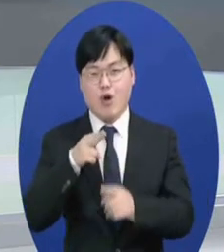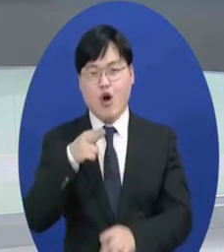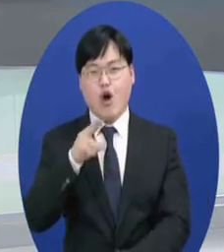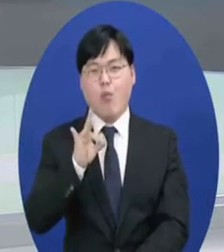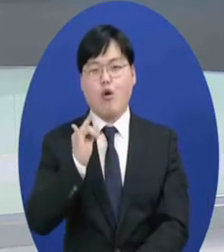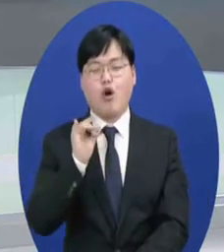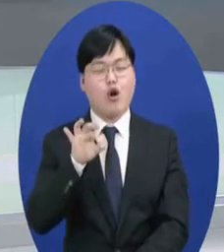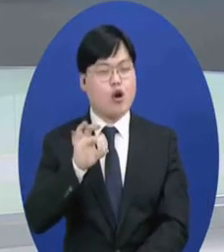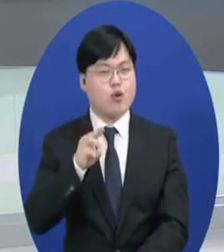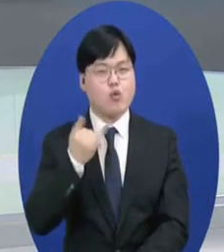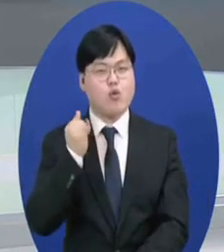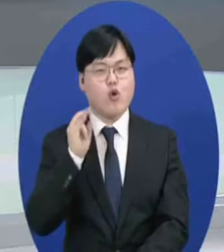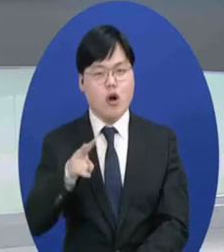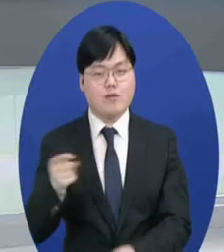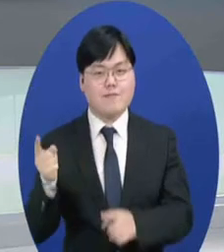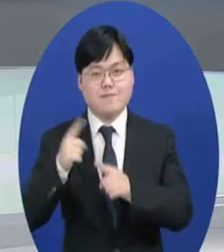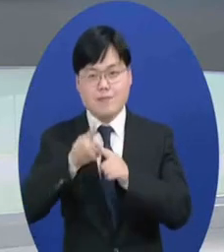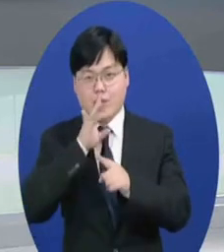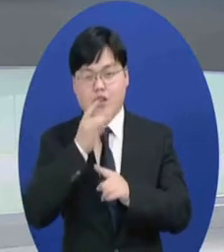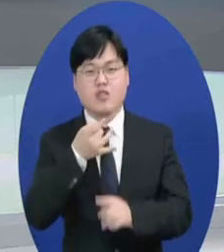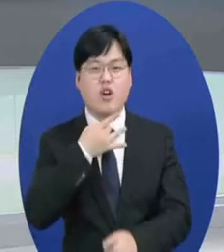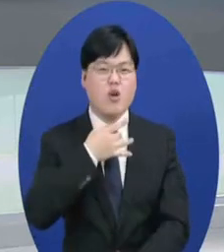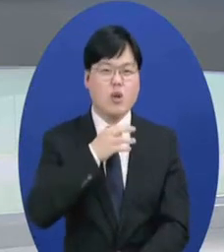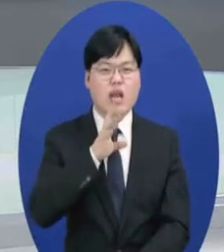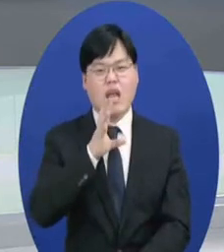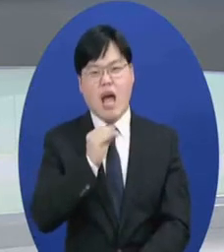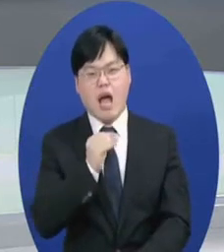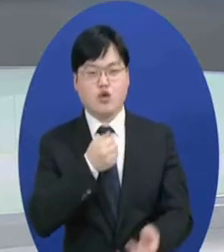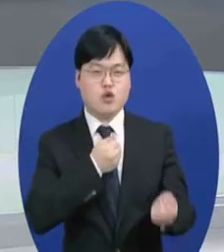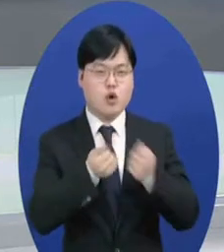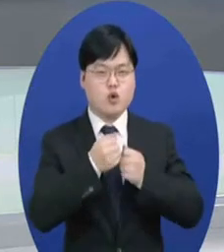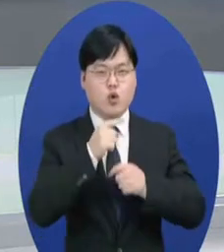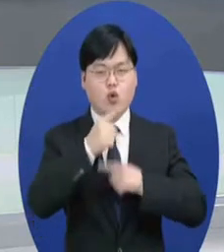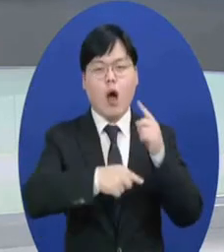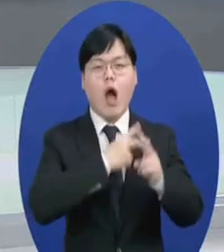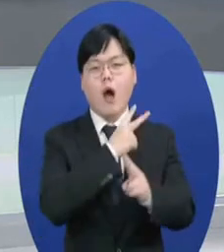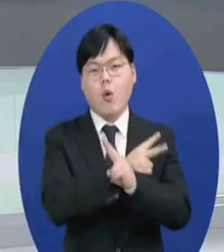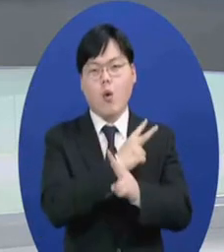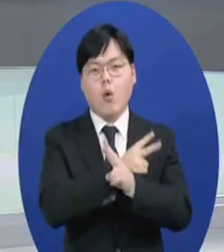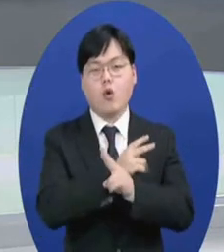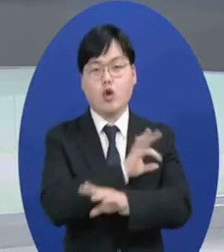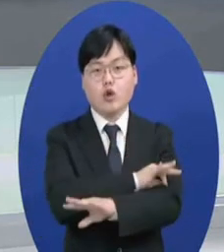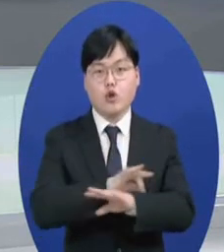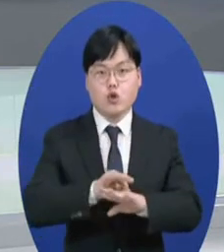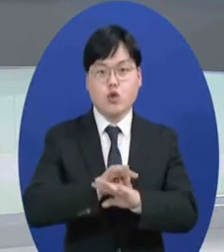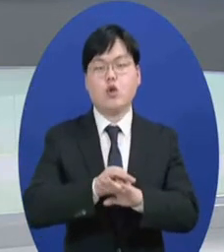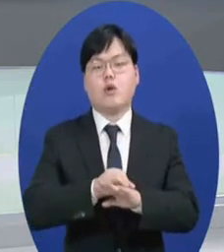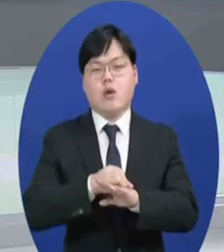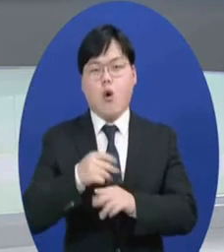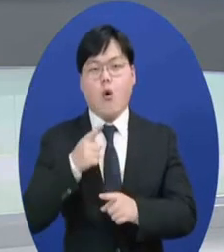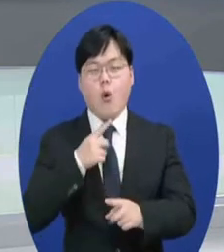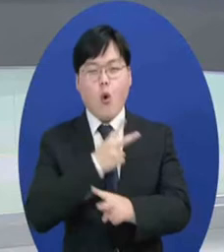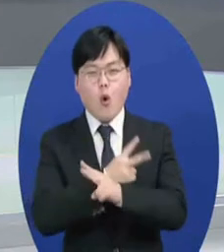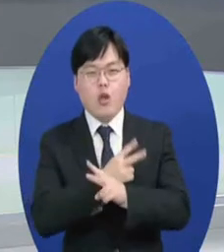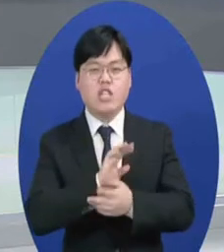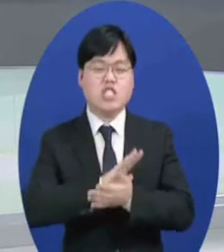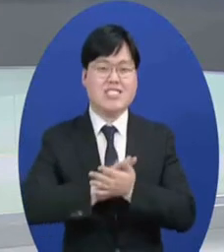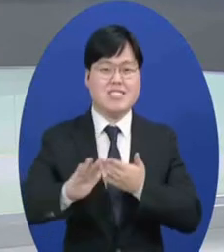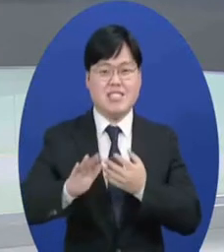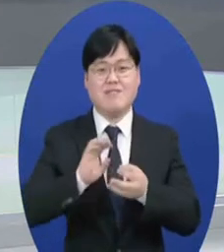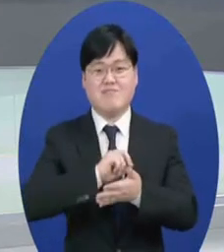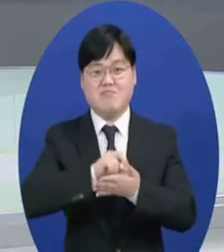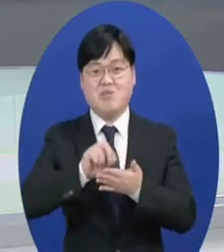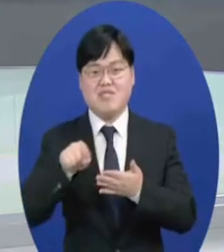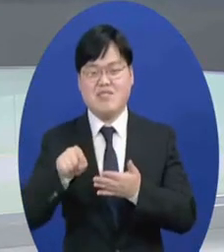батлах тухай. Согтууруулах хундааны эргэлтэнд хяналт тавих, архитан согтууруулалтад тэмцэх тухай хуулийн төслүүд болоод мөн хууль зүйн тасалцааны тухай хуулийн